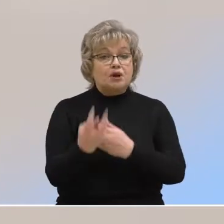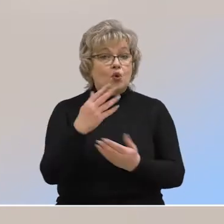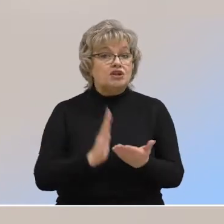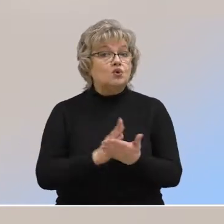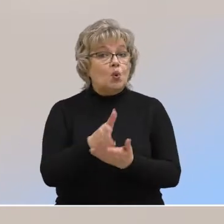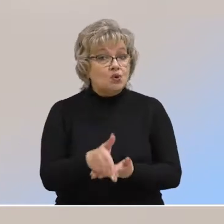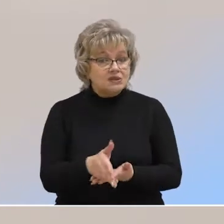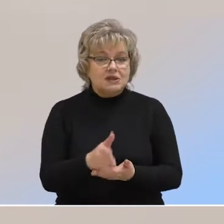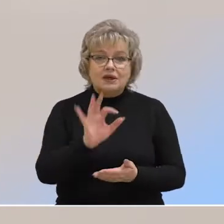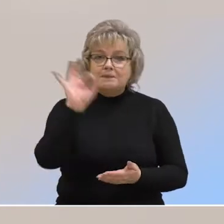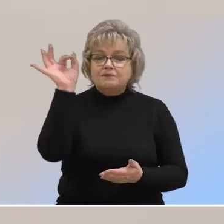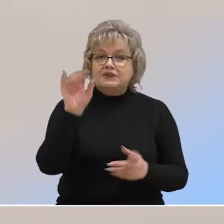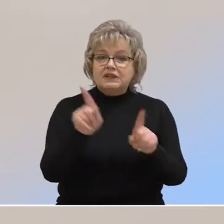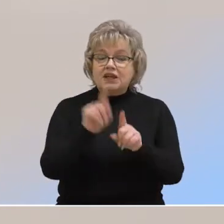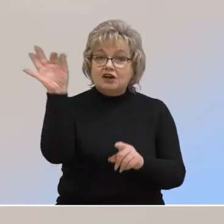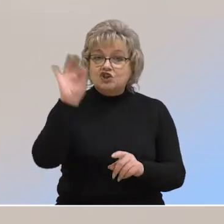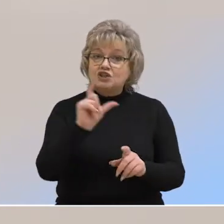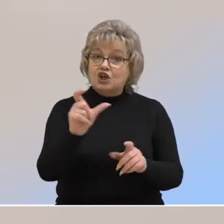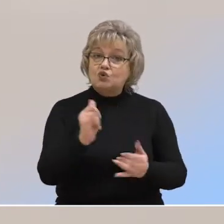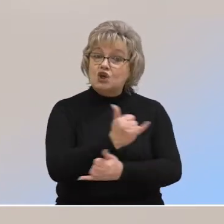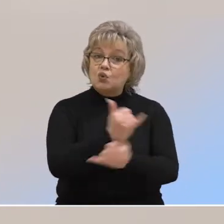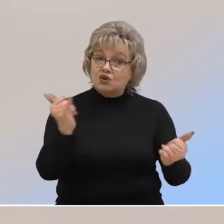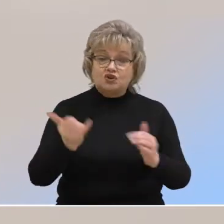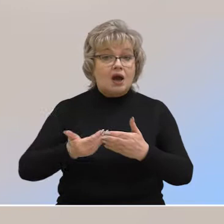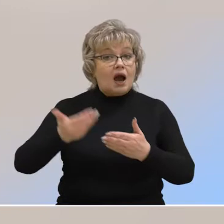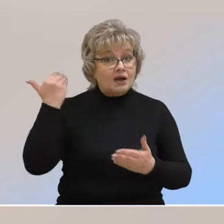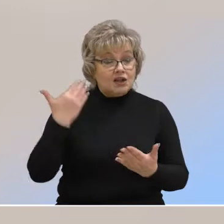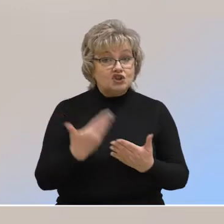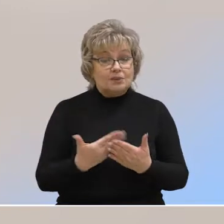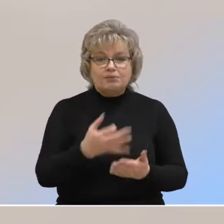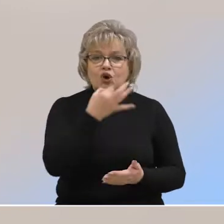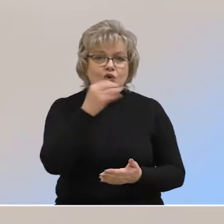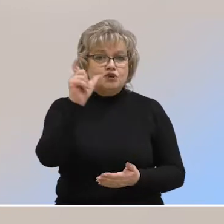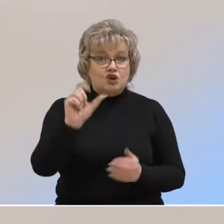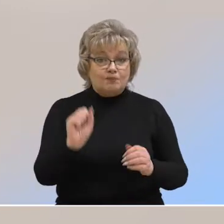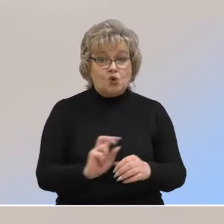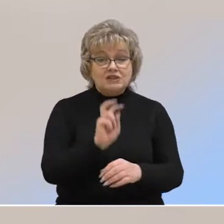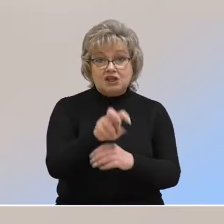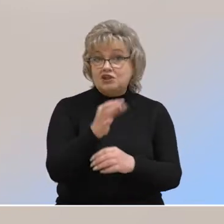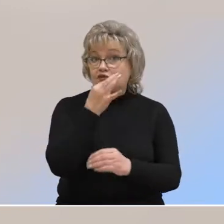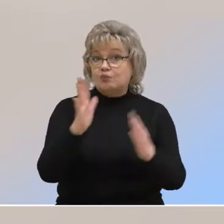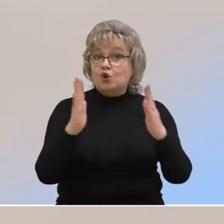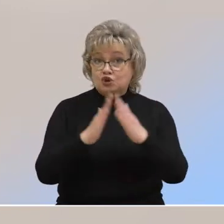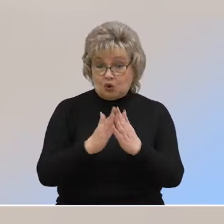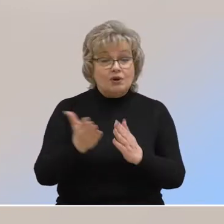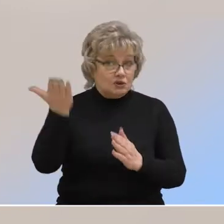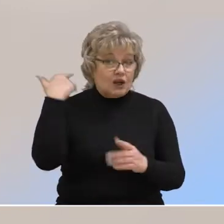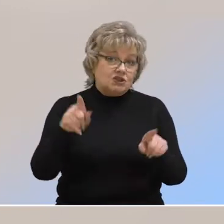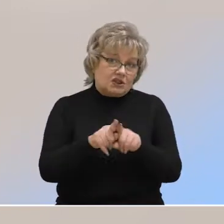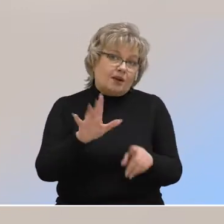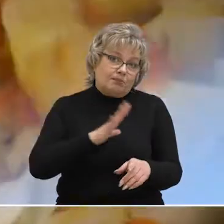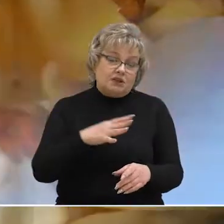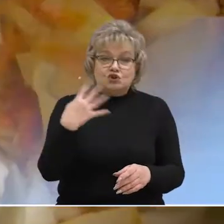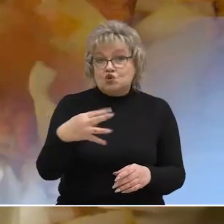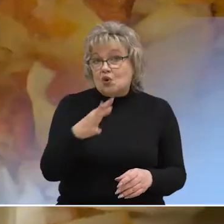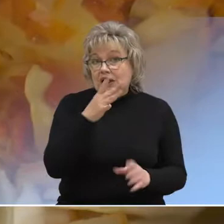гости, да, мы не так часто людей угощаем. Вот. А раньше, например, любой человек мог зайти в любой дом, но так было, не знаю, может, лет